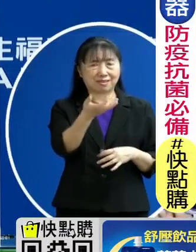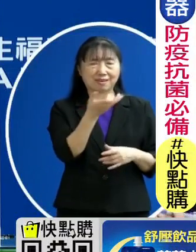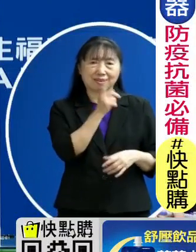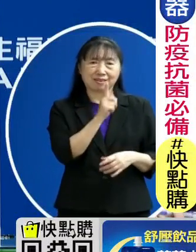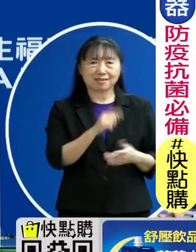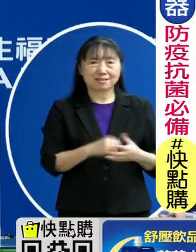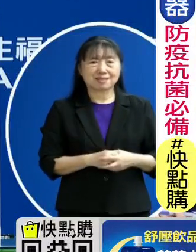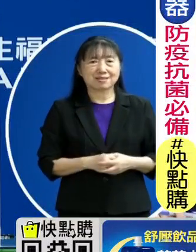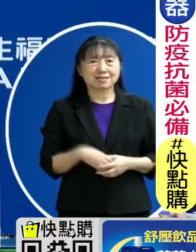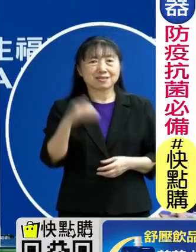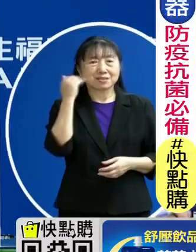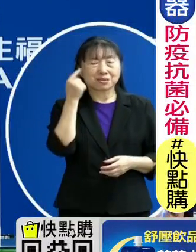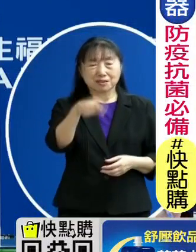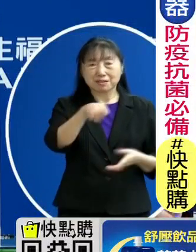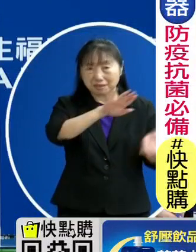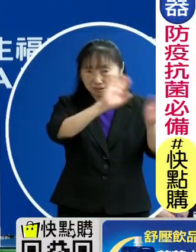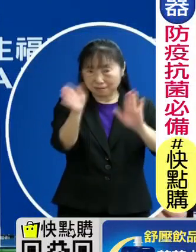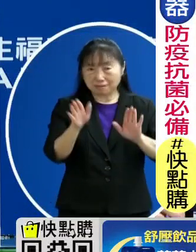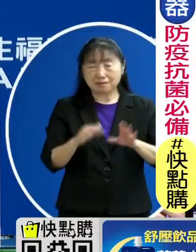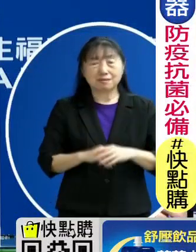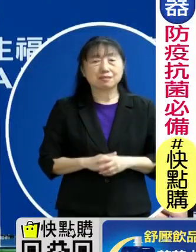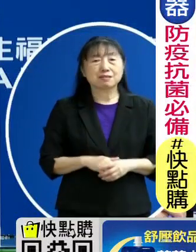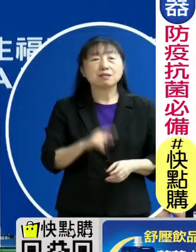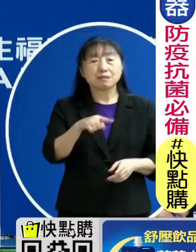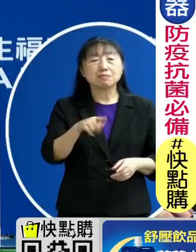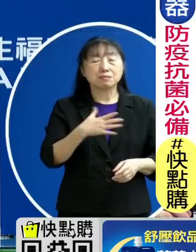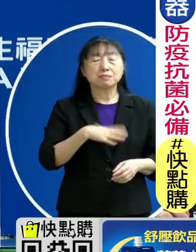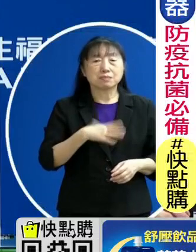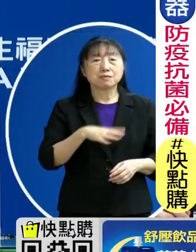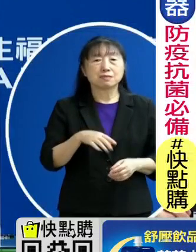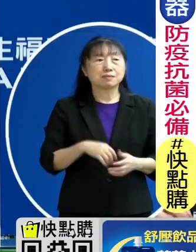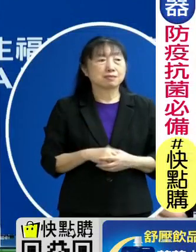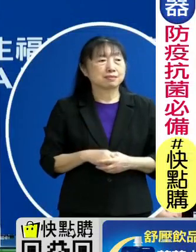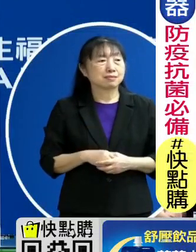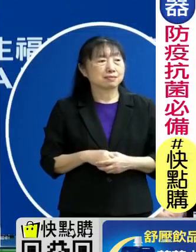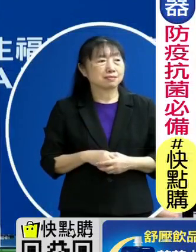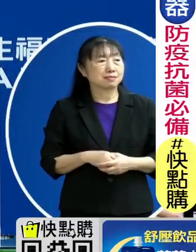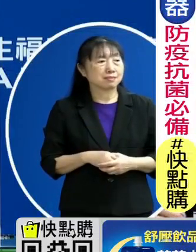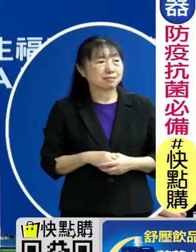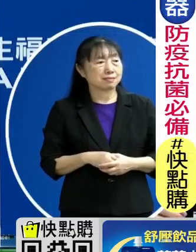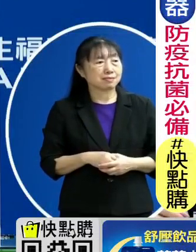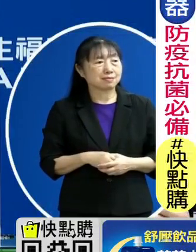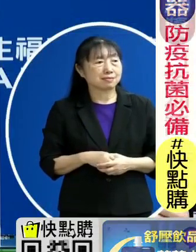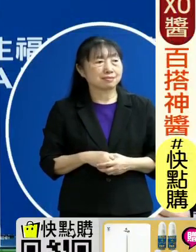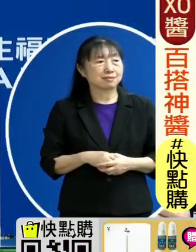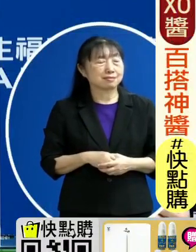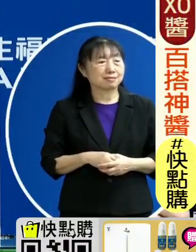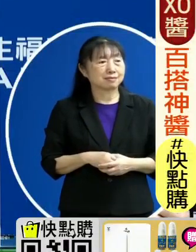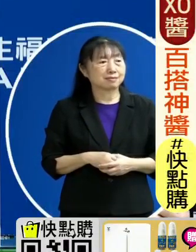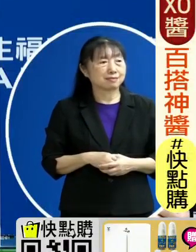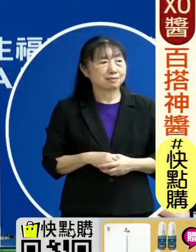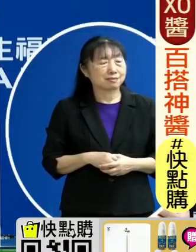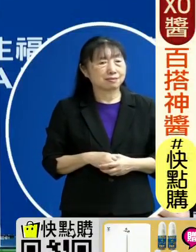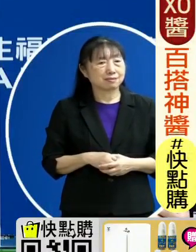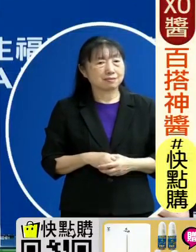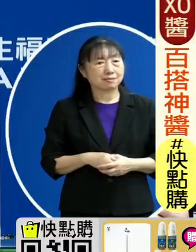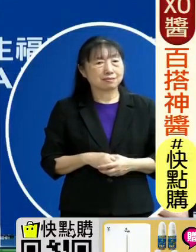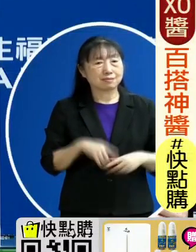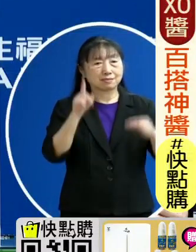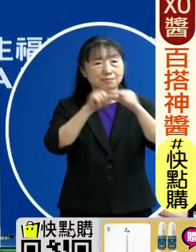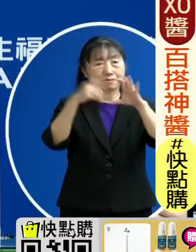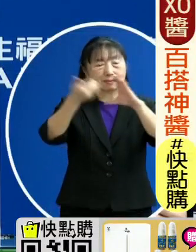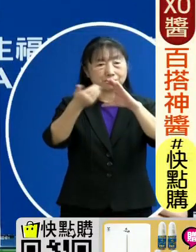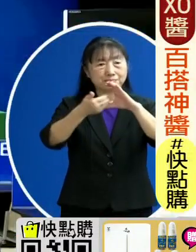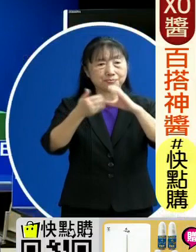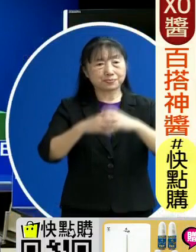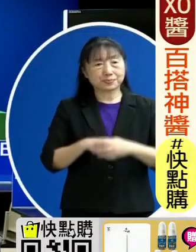模一样的话，跟大家说为什么没有 BNT 疫苗？这些东西民众都看在眼里，可是民众能够反应吗？陈时中不理他，指挥中